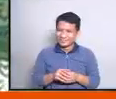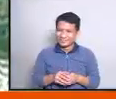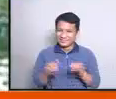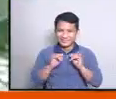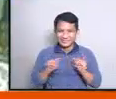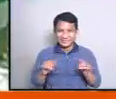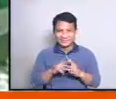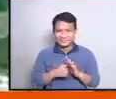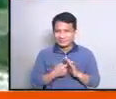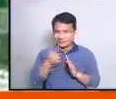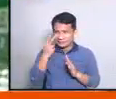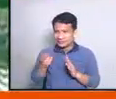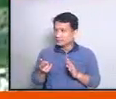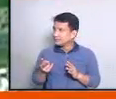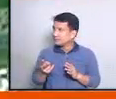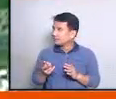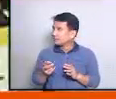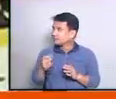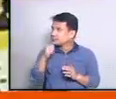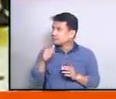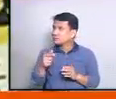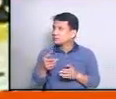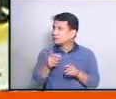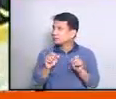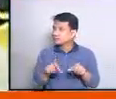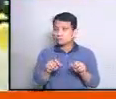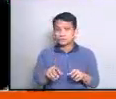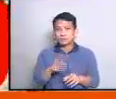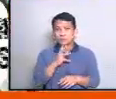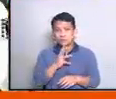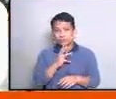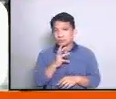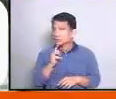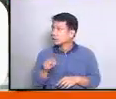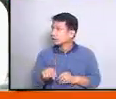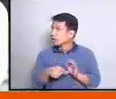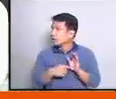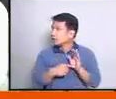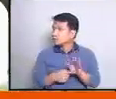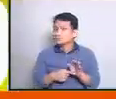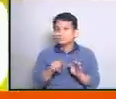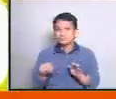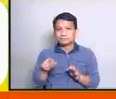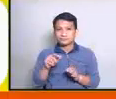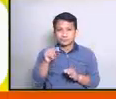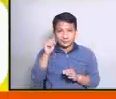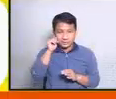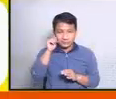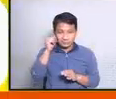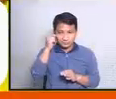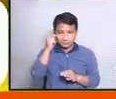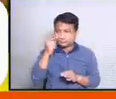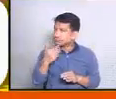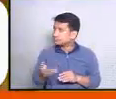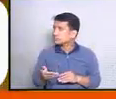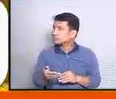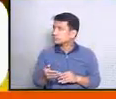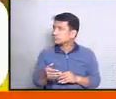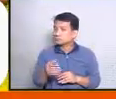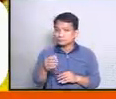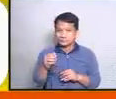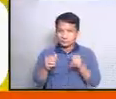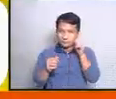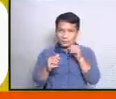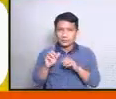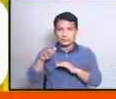Sa unang tingin, mapagkakamalan nagbebenta lang ng mineral water sa Binondo, Maynila, sina Annabel Torres at Alicia Ibanez.